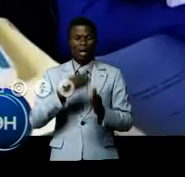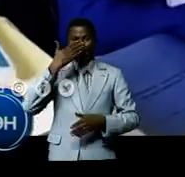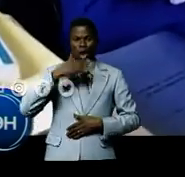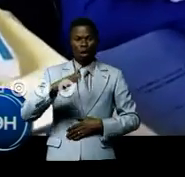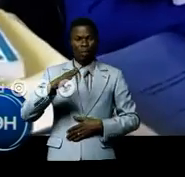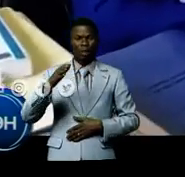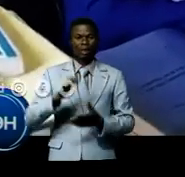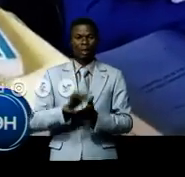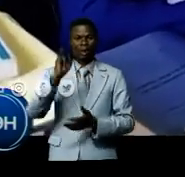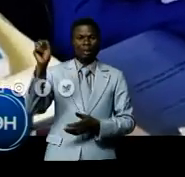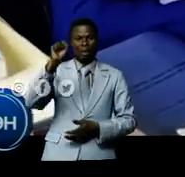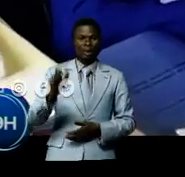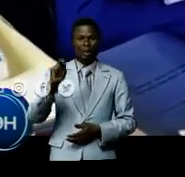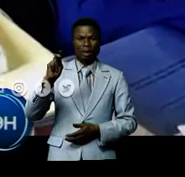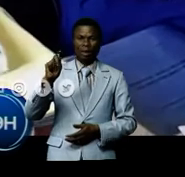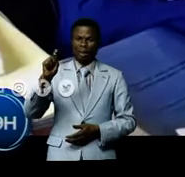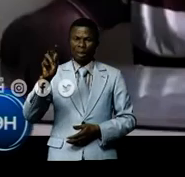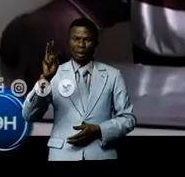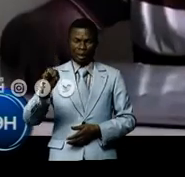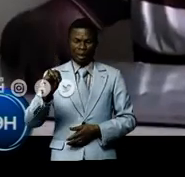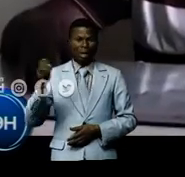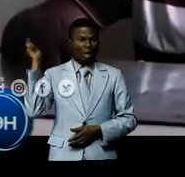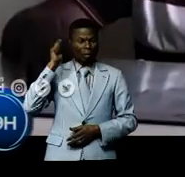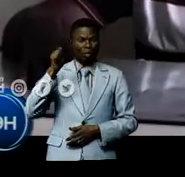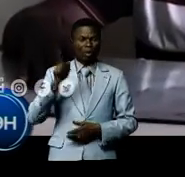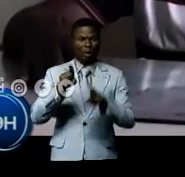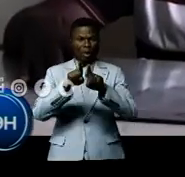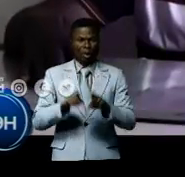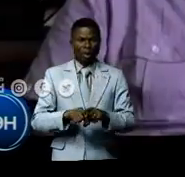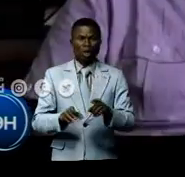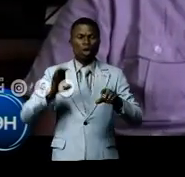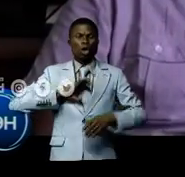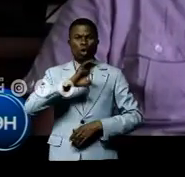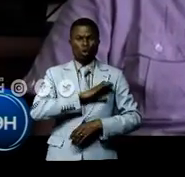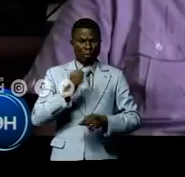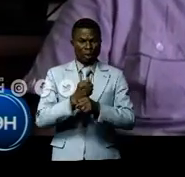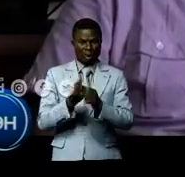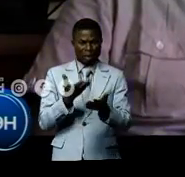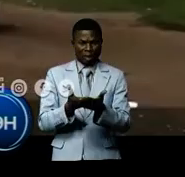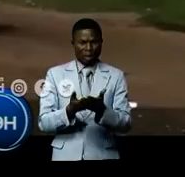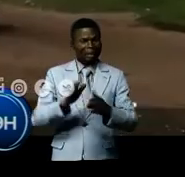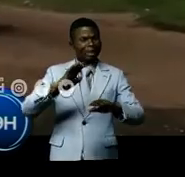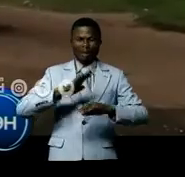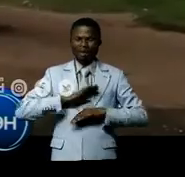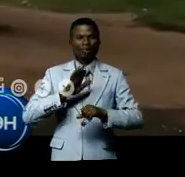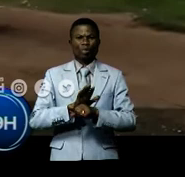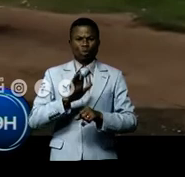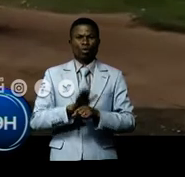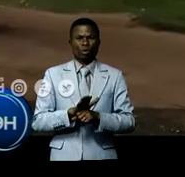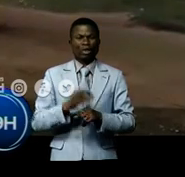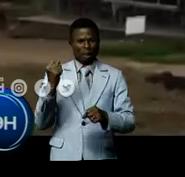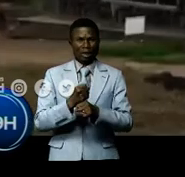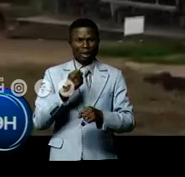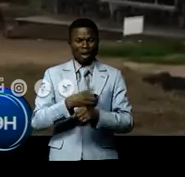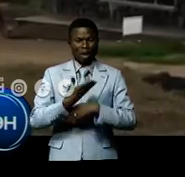Kananga, ISTEM Kananga, professeur Malou Kankou, ainsi que son comité de gestion, se disent satisfaits du